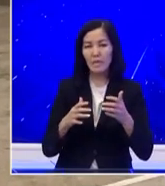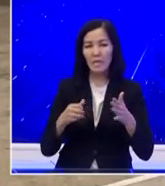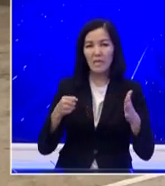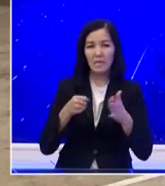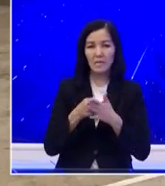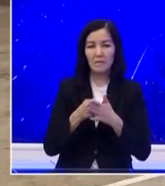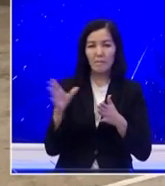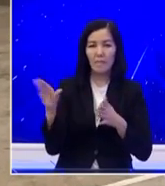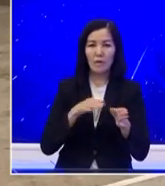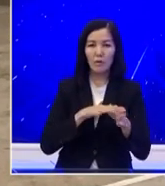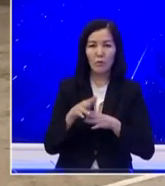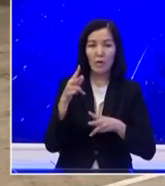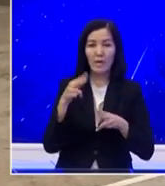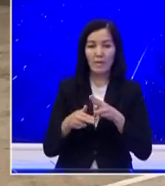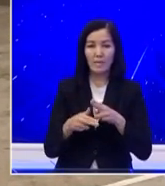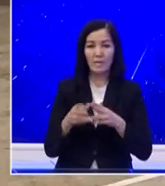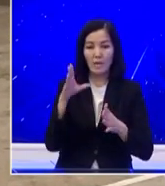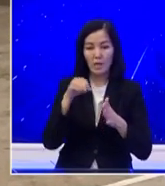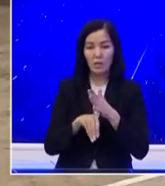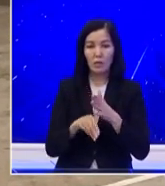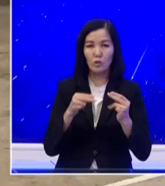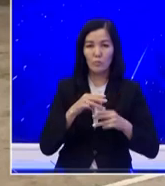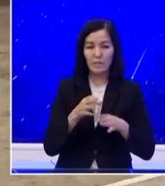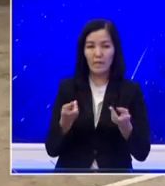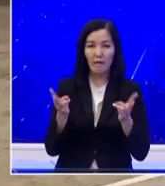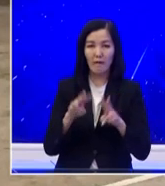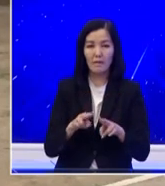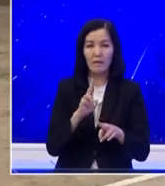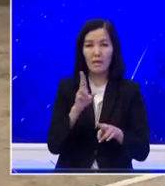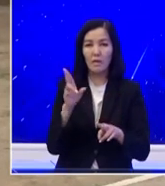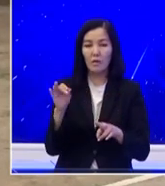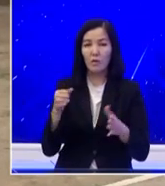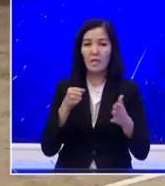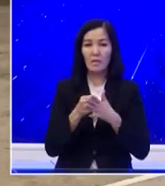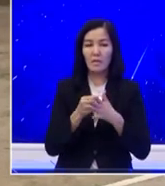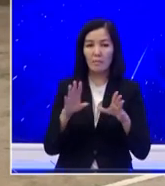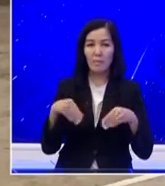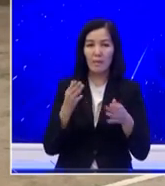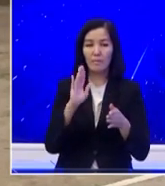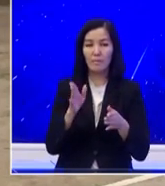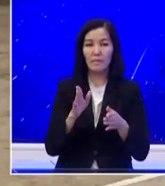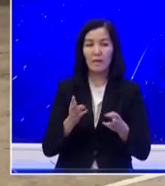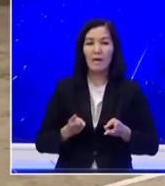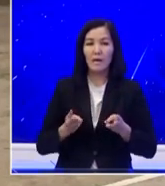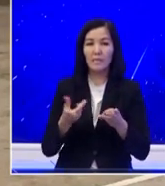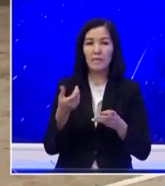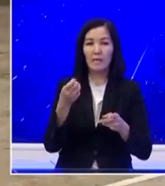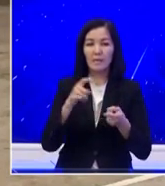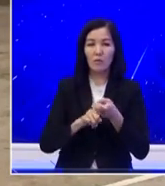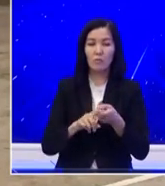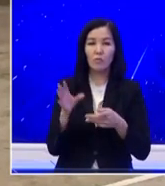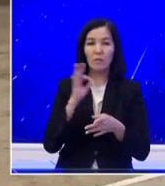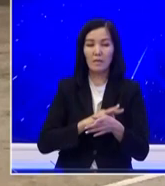құрылғылары толық бітті. Енді тек ішкі жұмыстар қалды. Қыркүйектің соңы қолданысқа бермекпіз. Жалпы қазандықты газға қосу